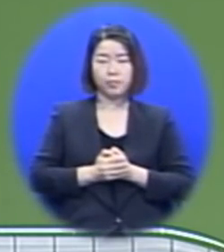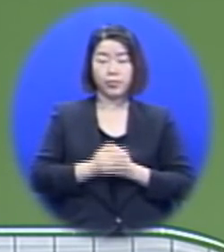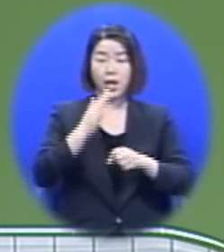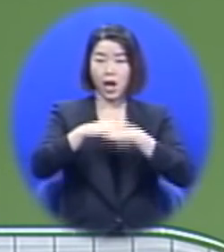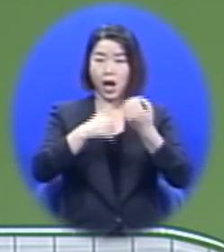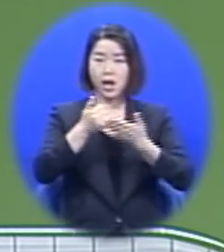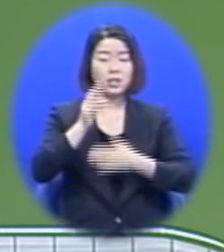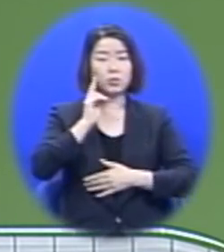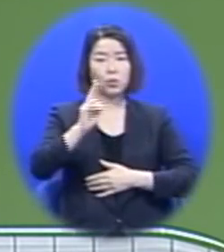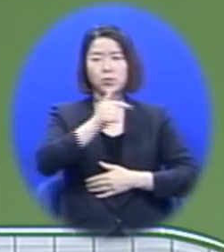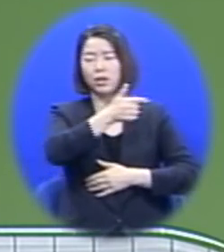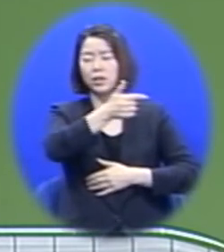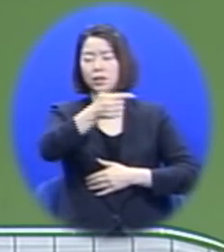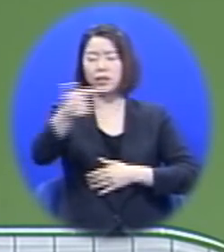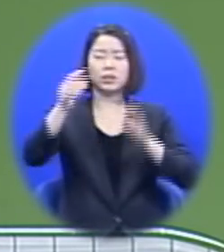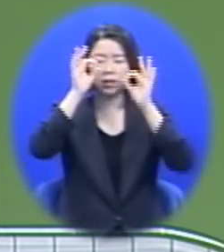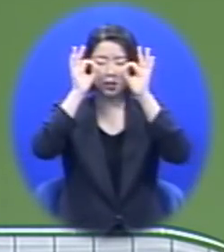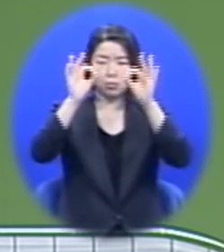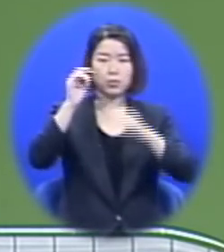하나님이 너무나 커 보이세요.